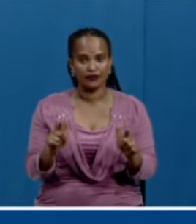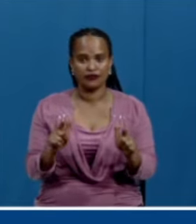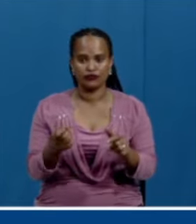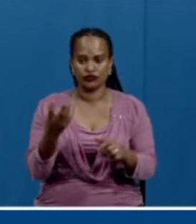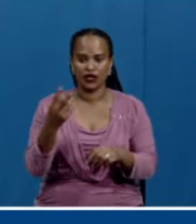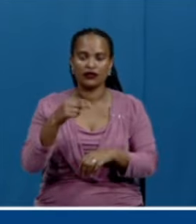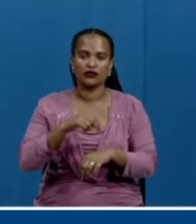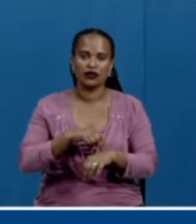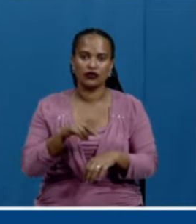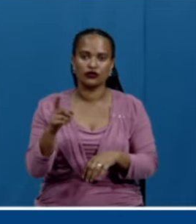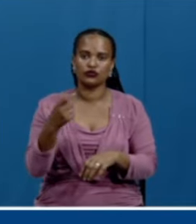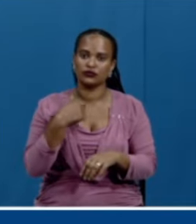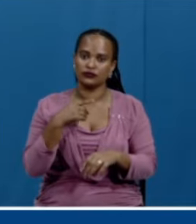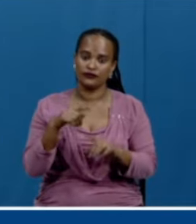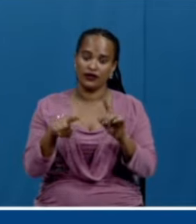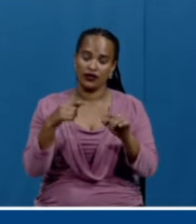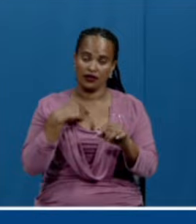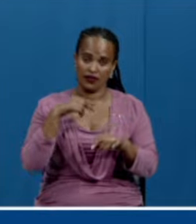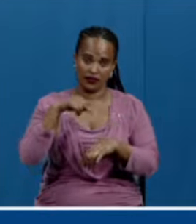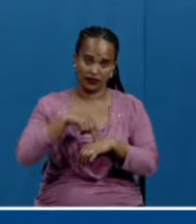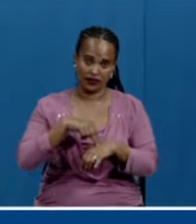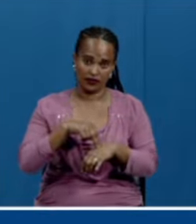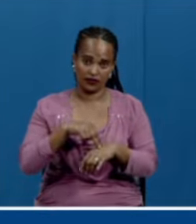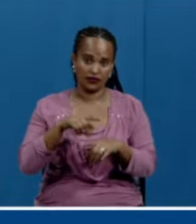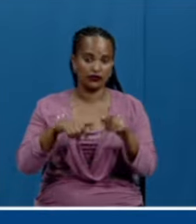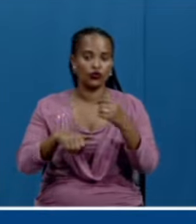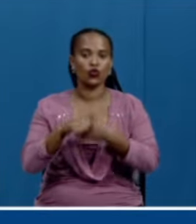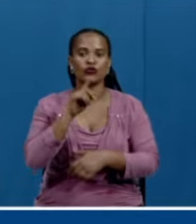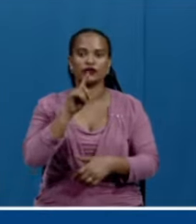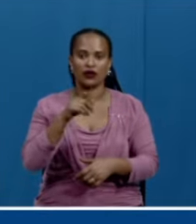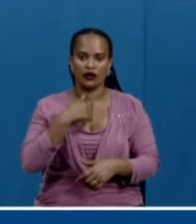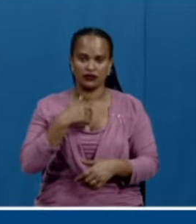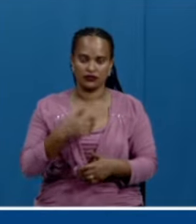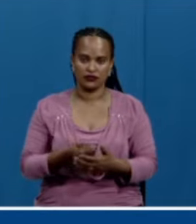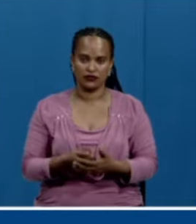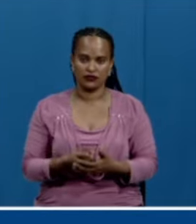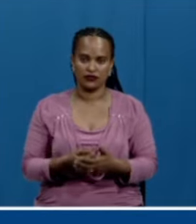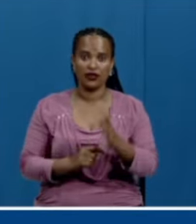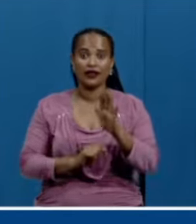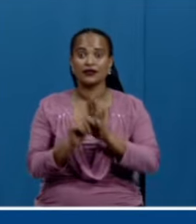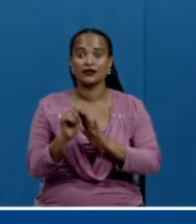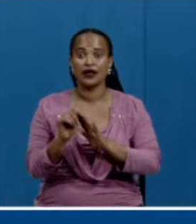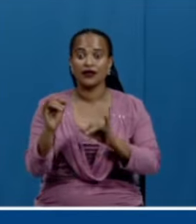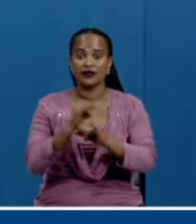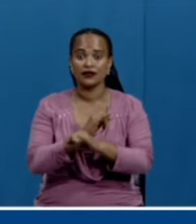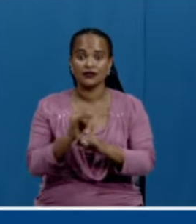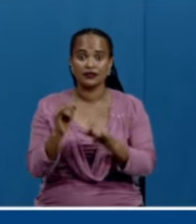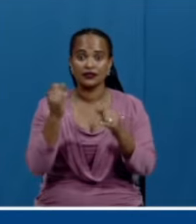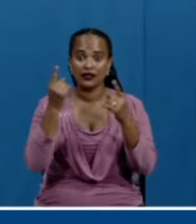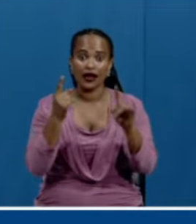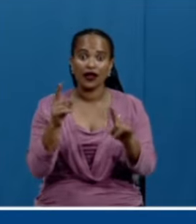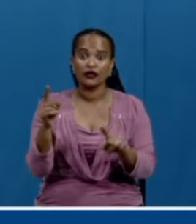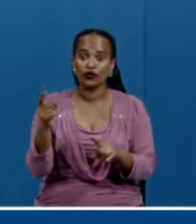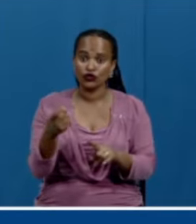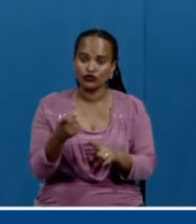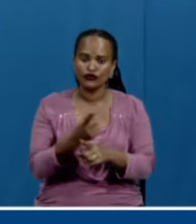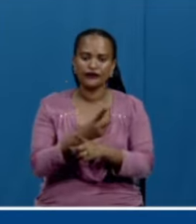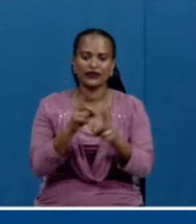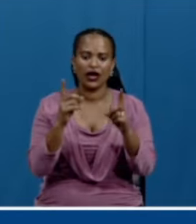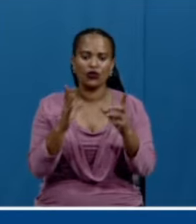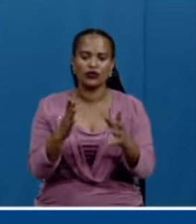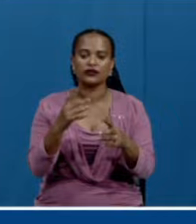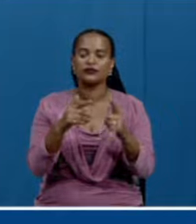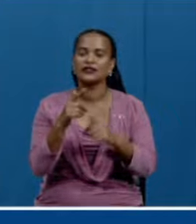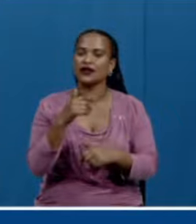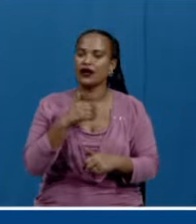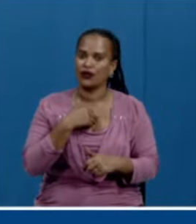نبزحت كلاتون كون كل بفليناتنا تكلم صيحا بتعمي تقولين انا زنينا ناي تگراي اندستري كنا راح نهدا هوينو فتحونت